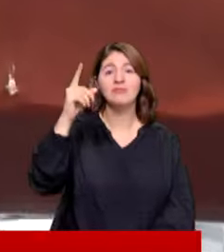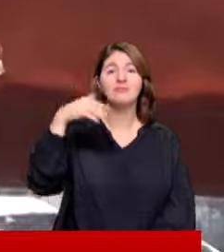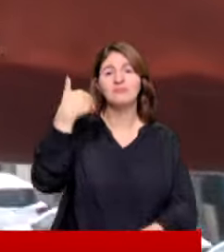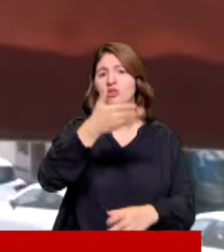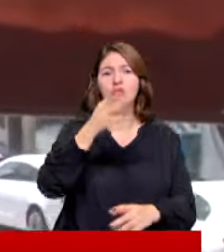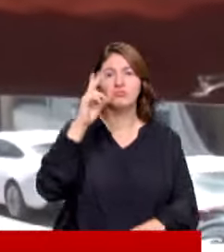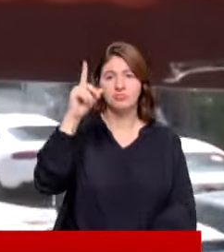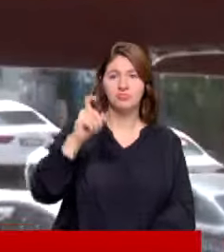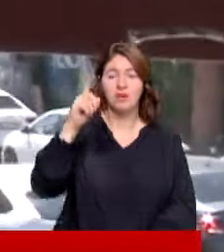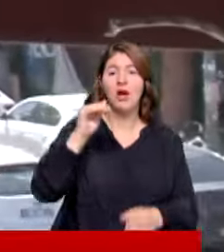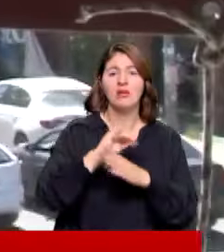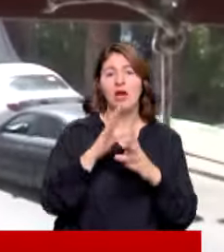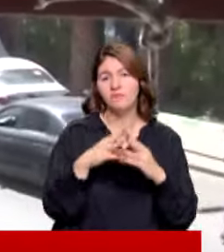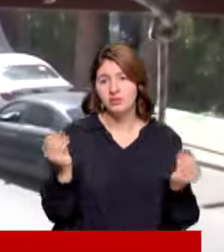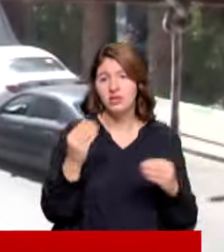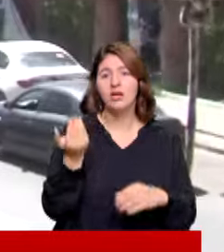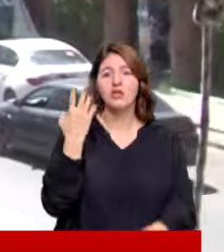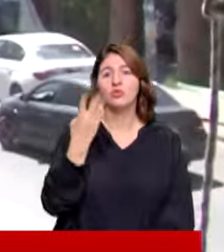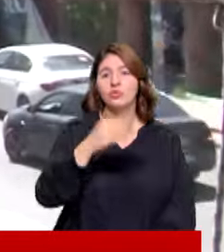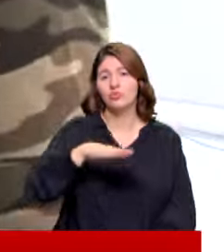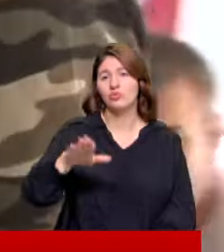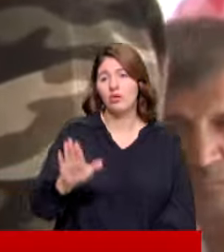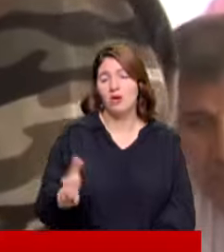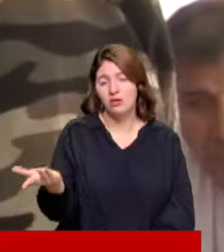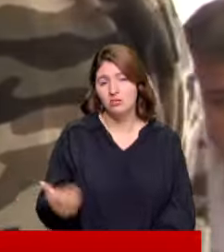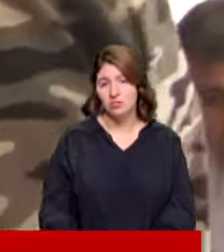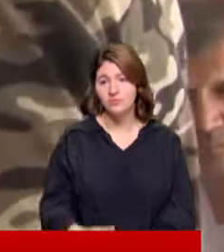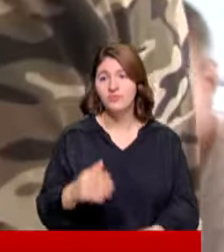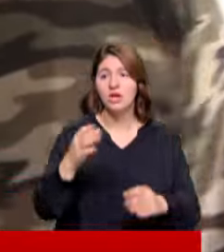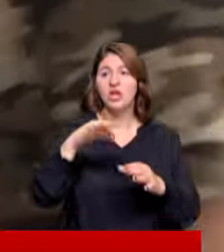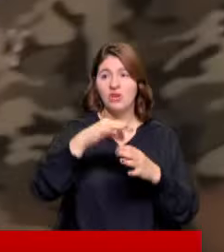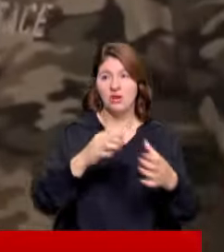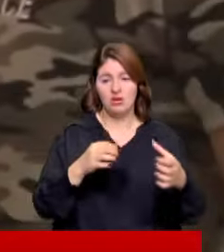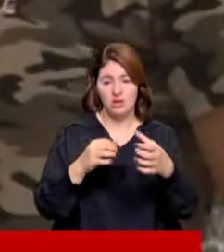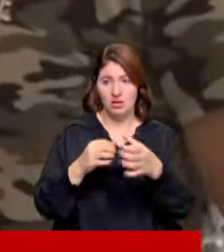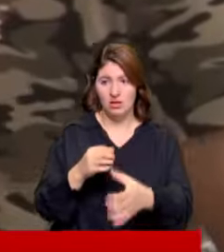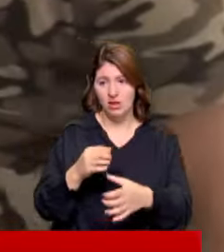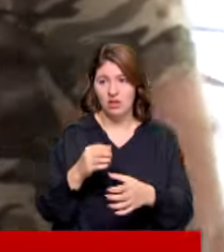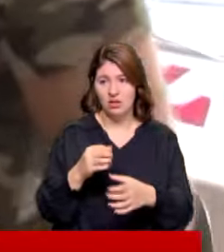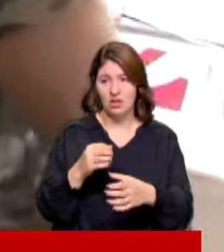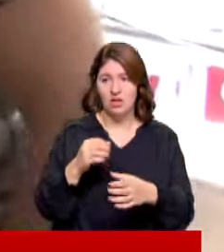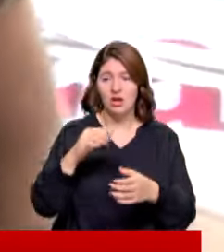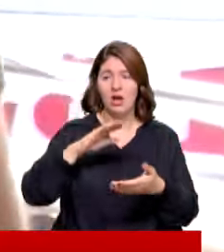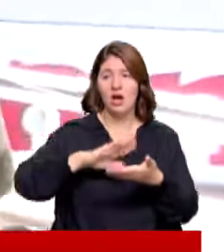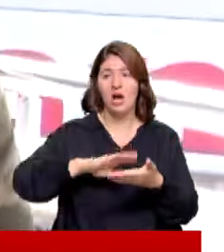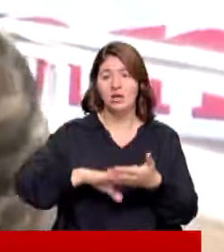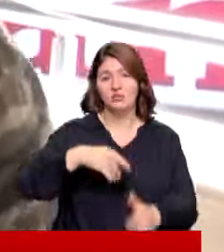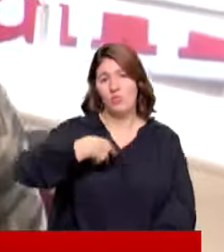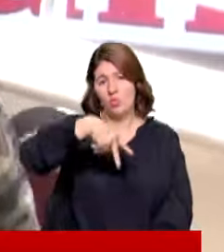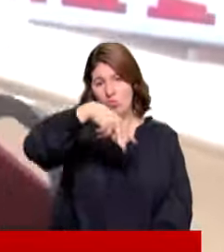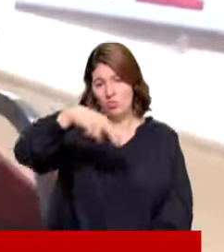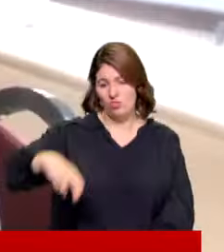nedeniyle hayatını kaybetti. Geride 4 çocuğunu bıraktı. Çay gelince tekrardan gelip arkadaşım buraya